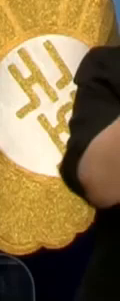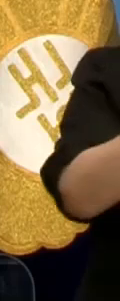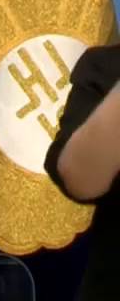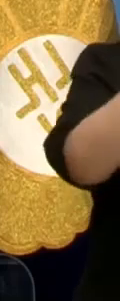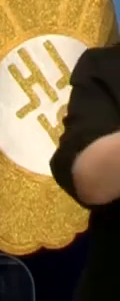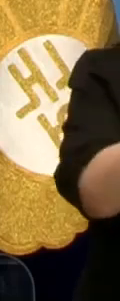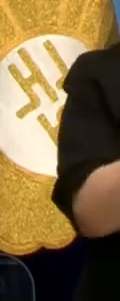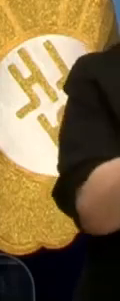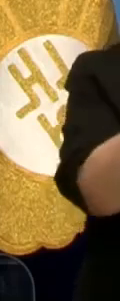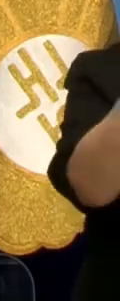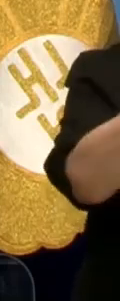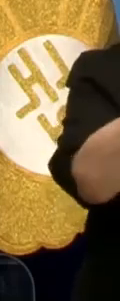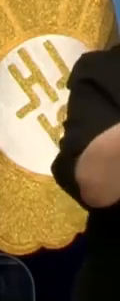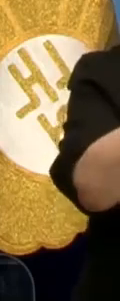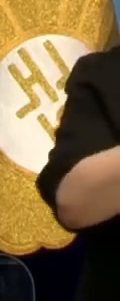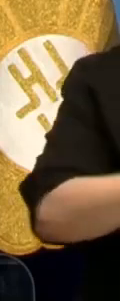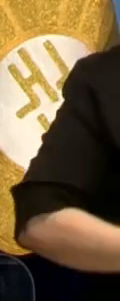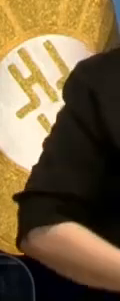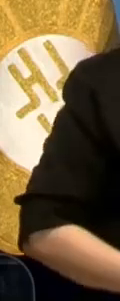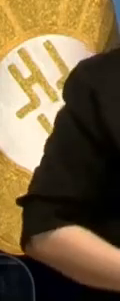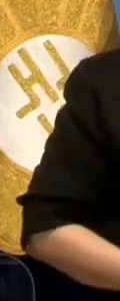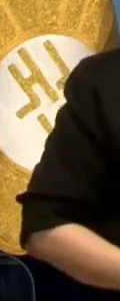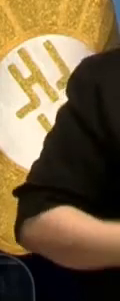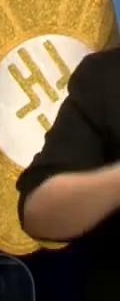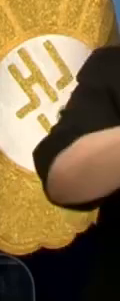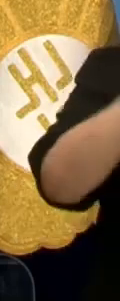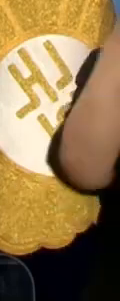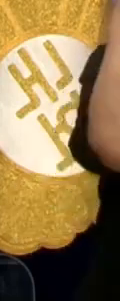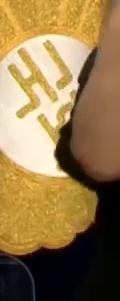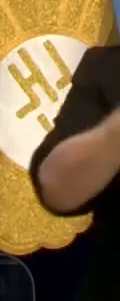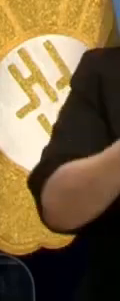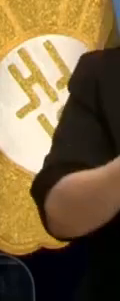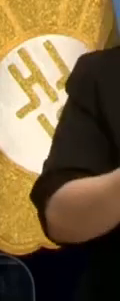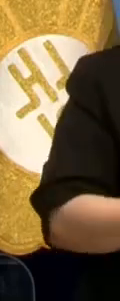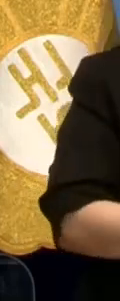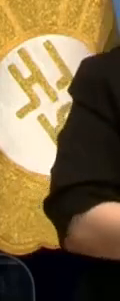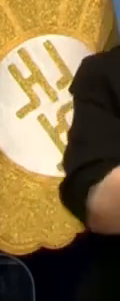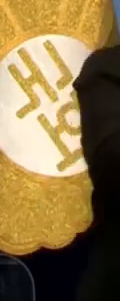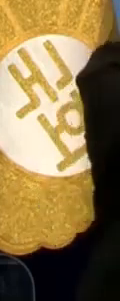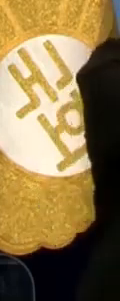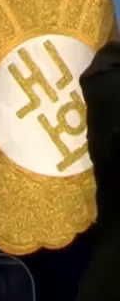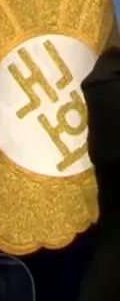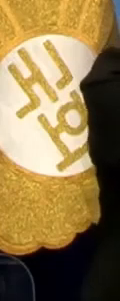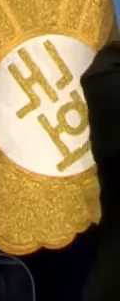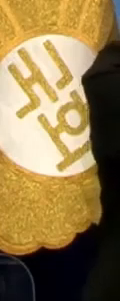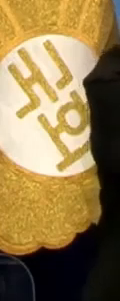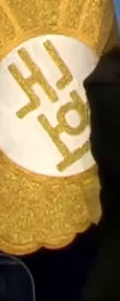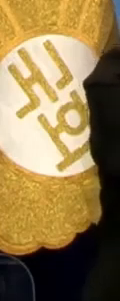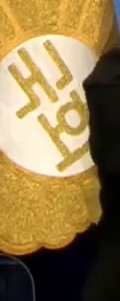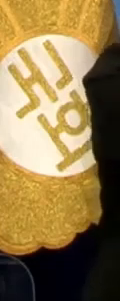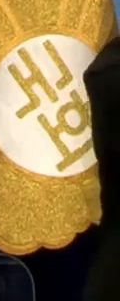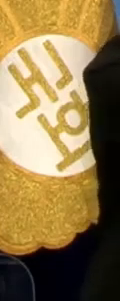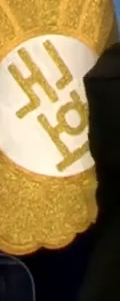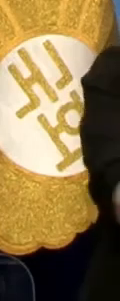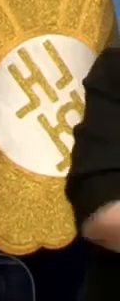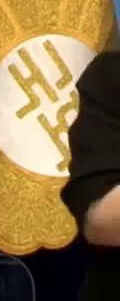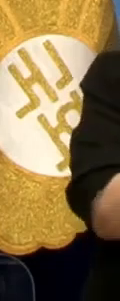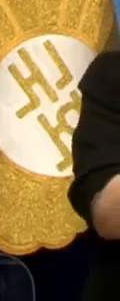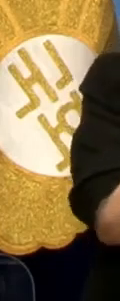별도 지급하겠습니다. 보편 기본소득과 청년 기본소득이 정착이 되면 청년들은